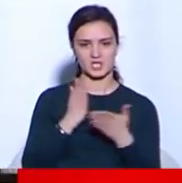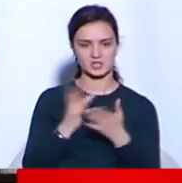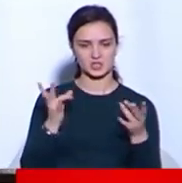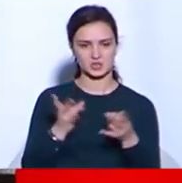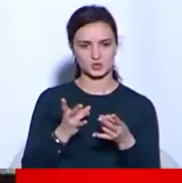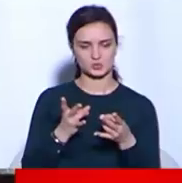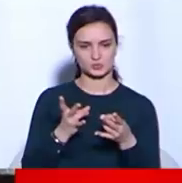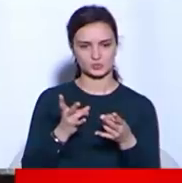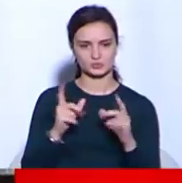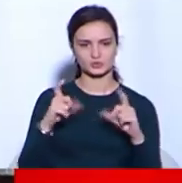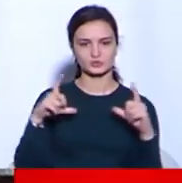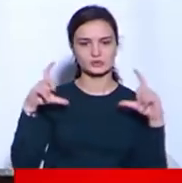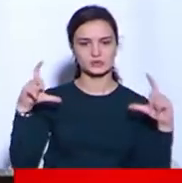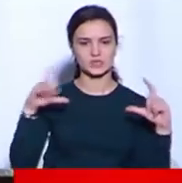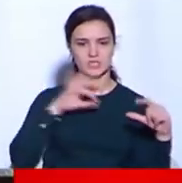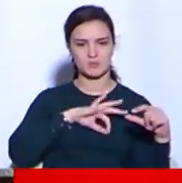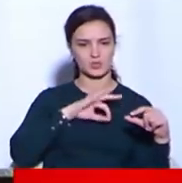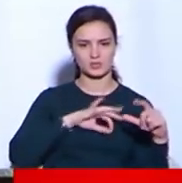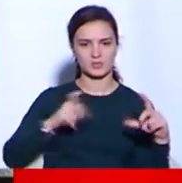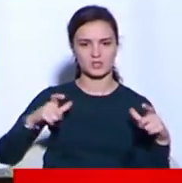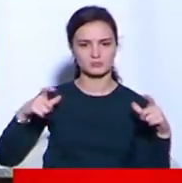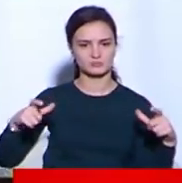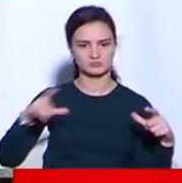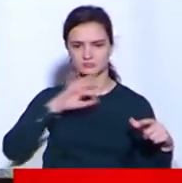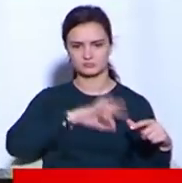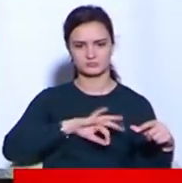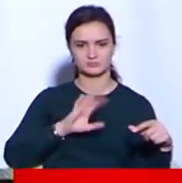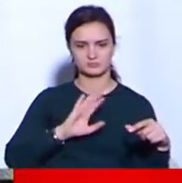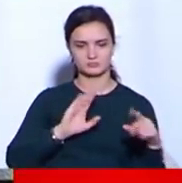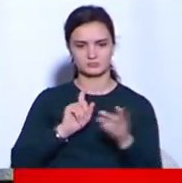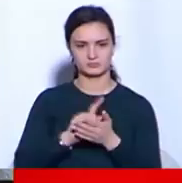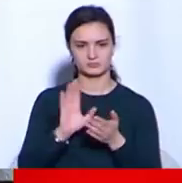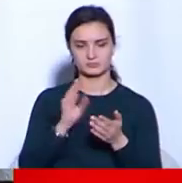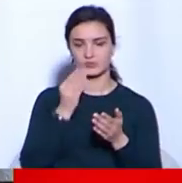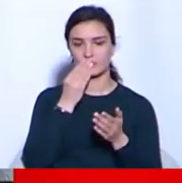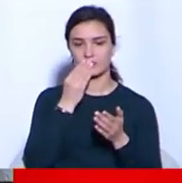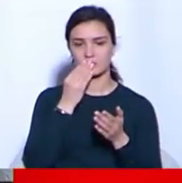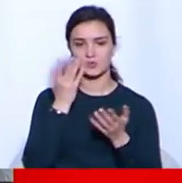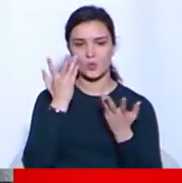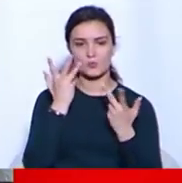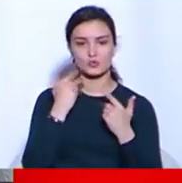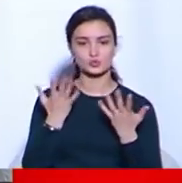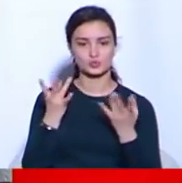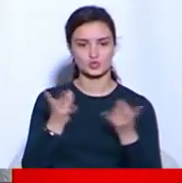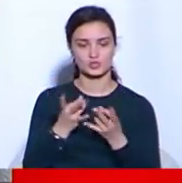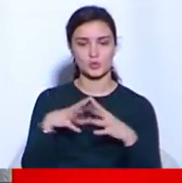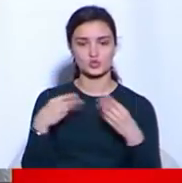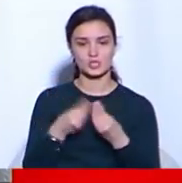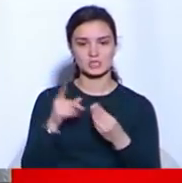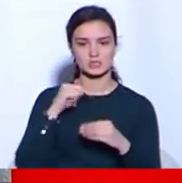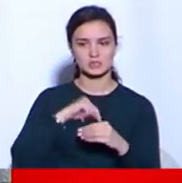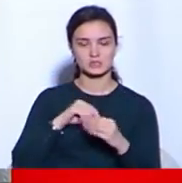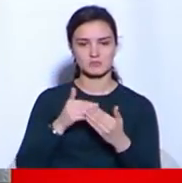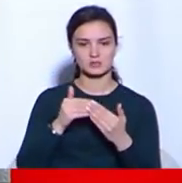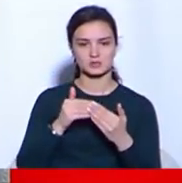საჭირო დიდი ჭურჭლის გამოყენება, მაშინ როდესაც ჩვენ გვჭირდება კვების კონტროლი. განსაკუთრებით ოჯახს აქვს წინასწარ